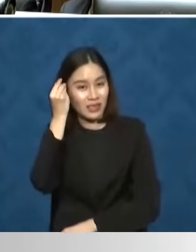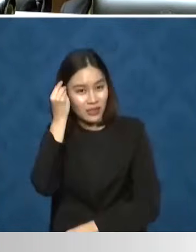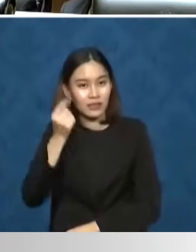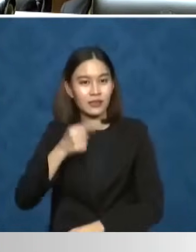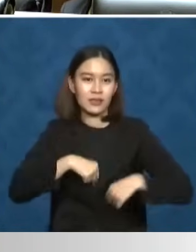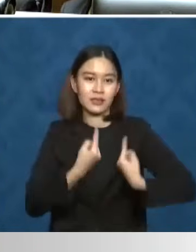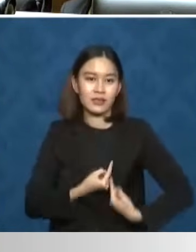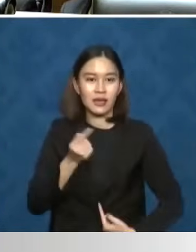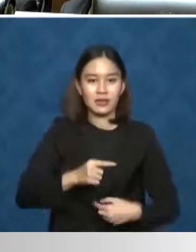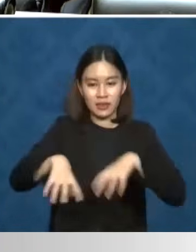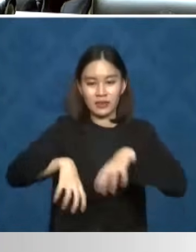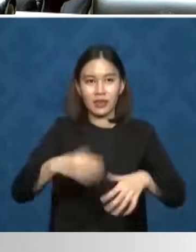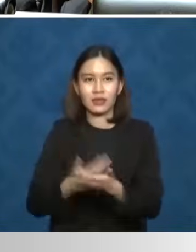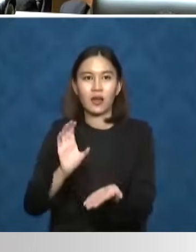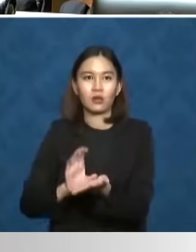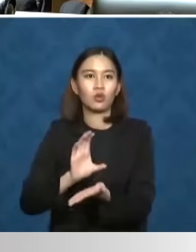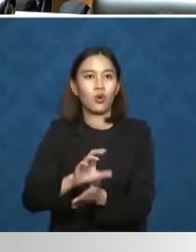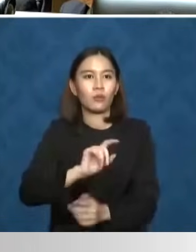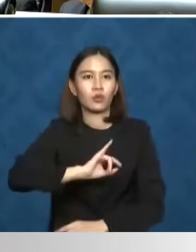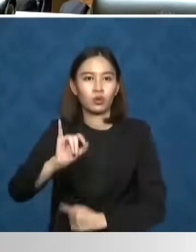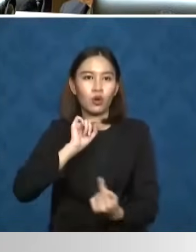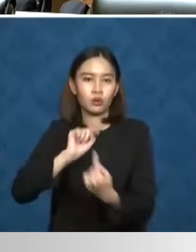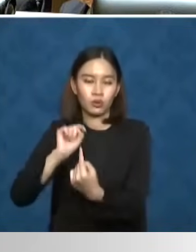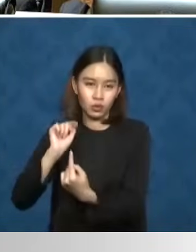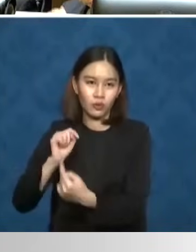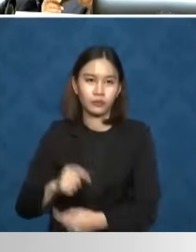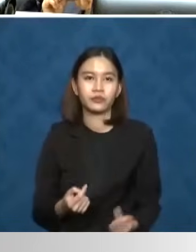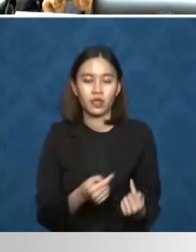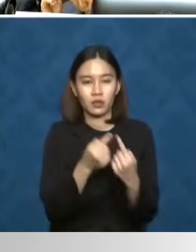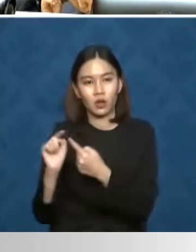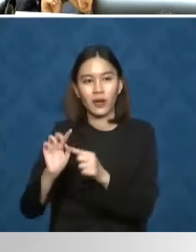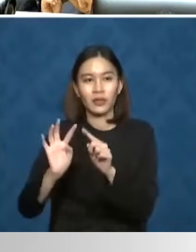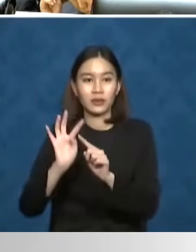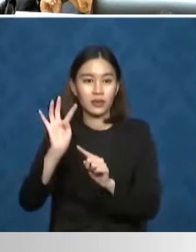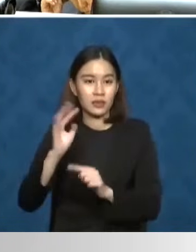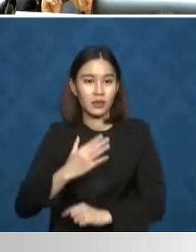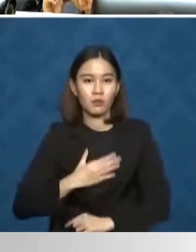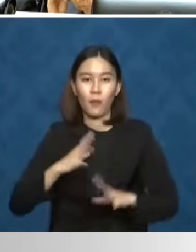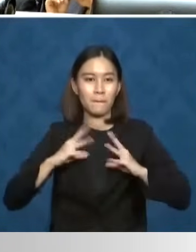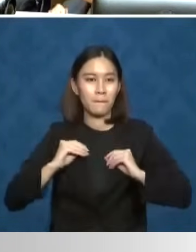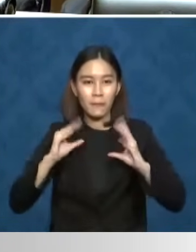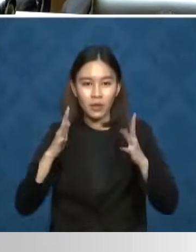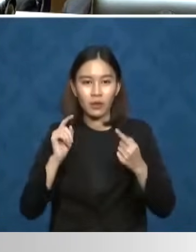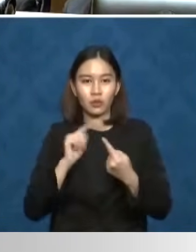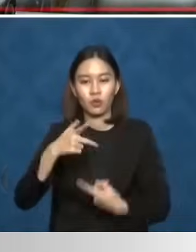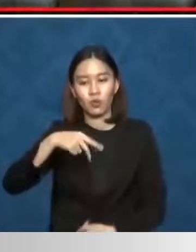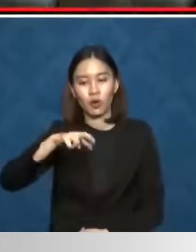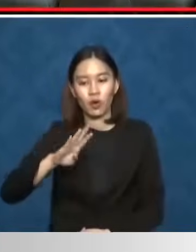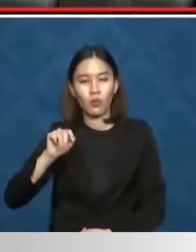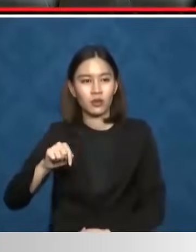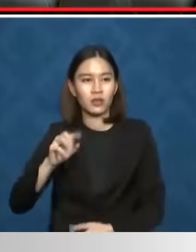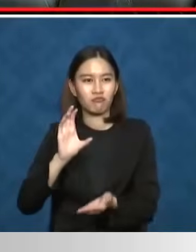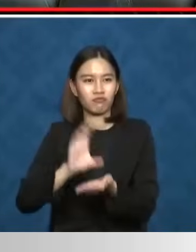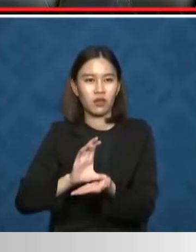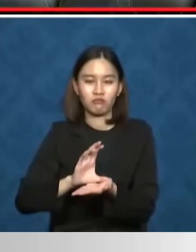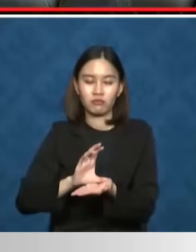จริงใจและการจัดสรรงบประมาณที่เหมาะสมประเด็นต่อไปครับประเด็นที่4ครับที่ผมไม่เห็นด้วยกับร่างพรบนี้คืองบประมาณฉบับ